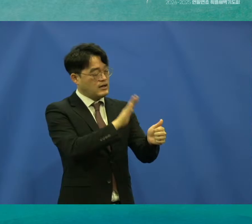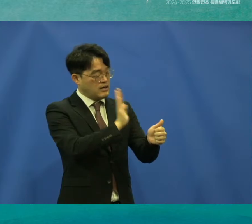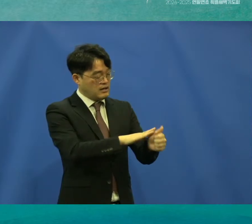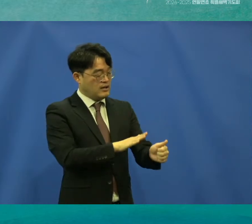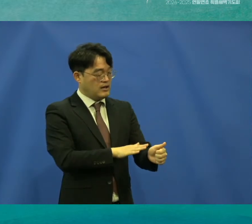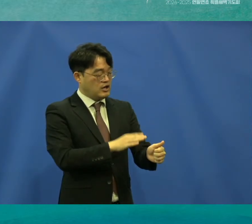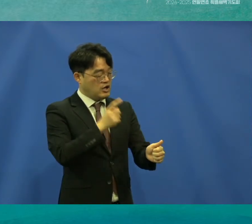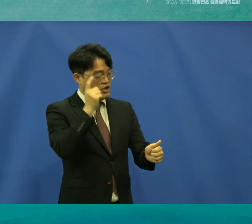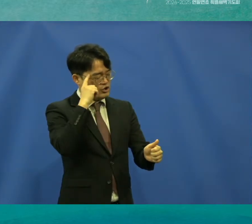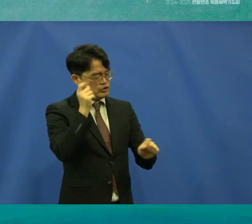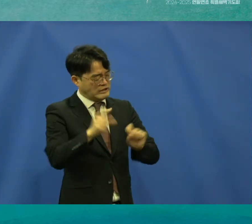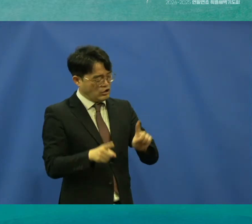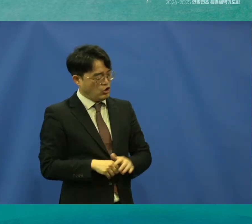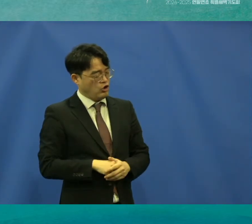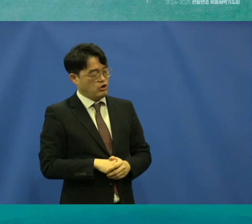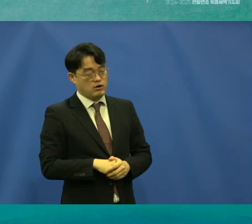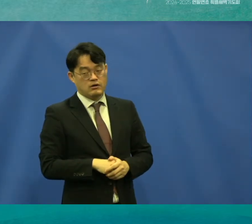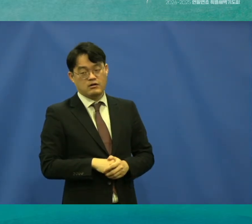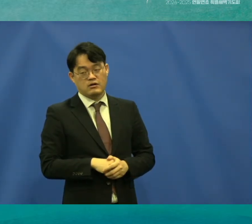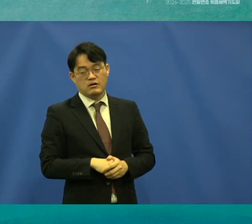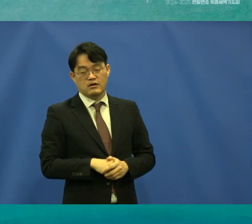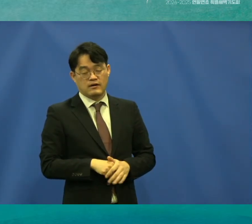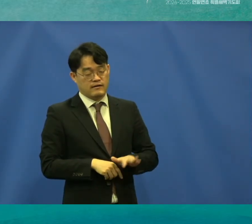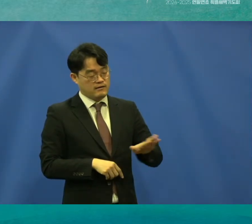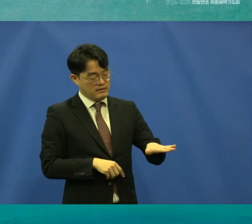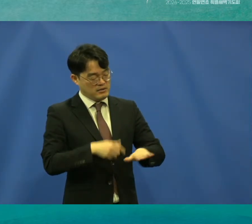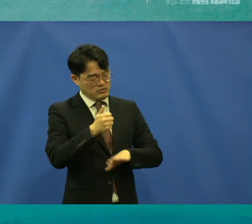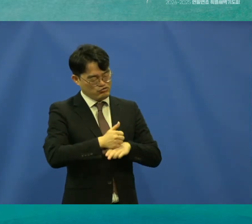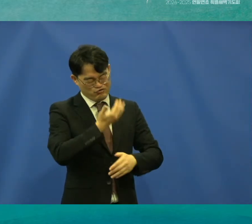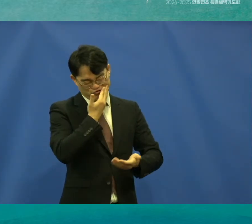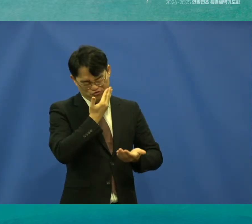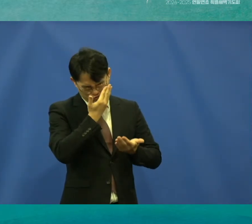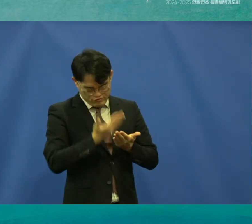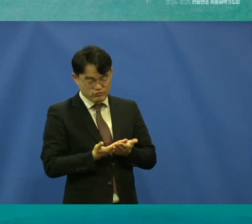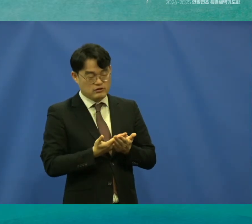하나님께서 지금 요나에게 마지막 아주 중요한 말씀을 하시는 거.